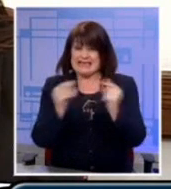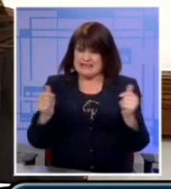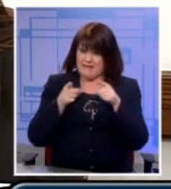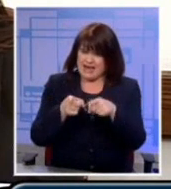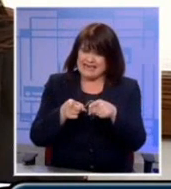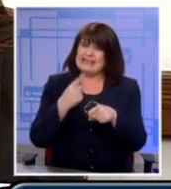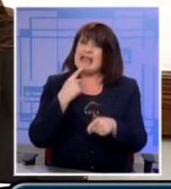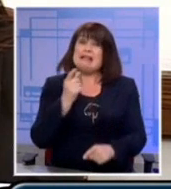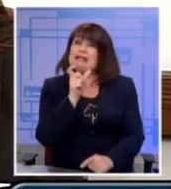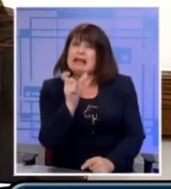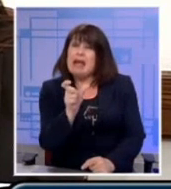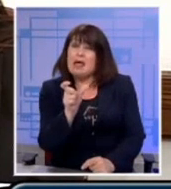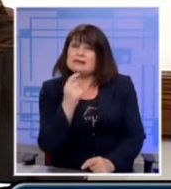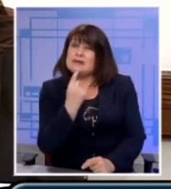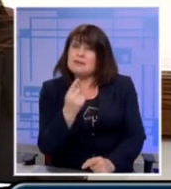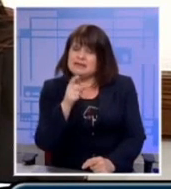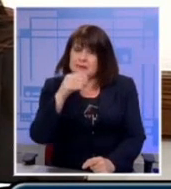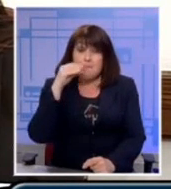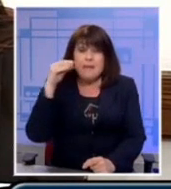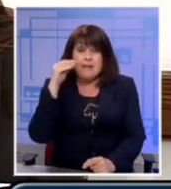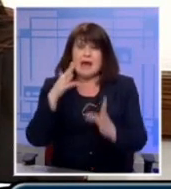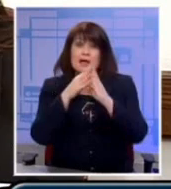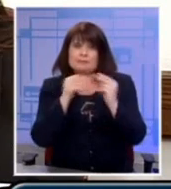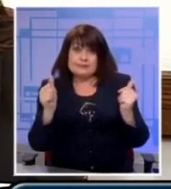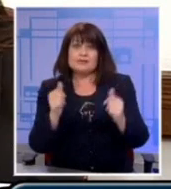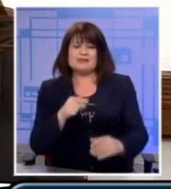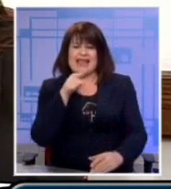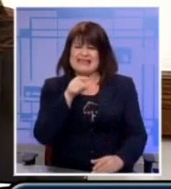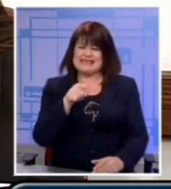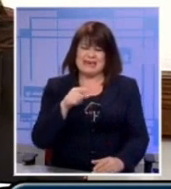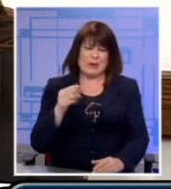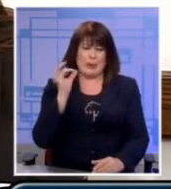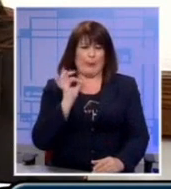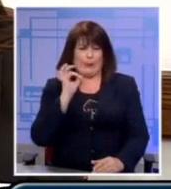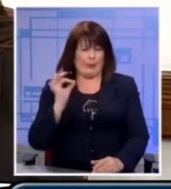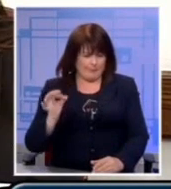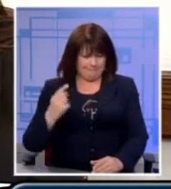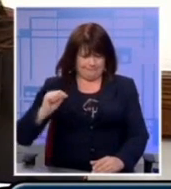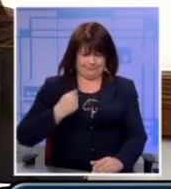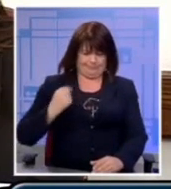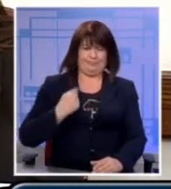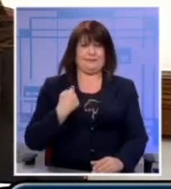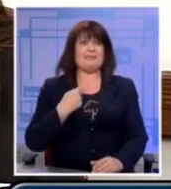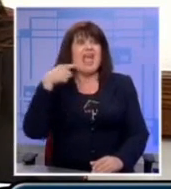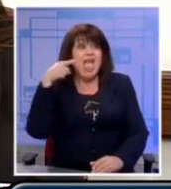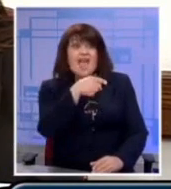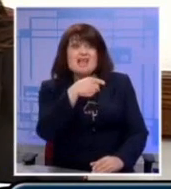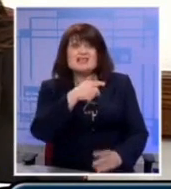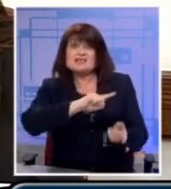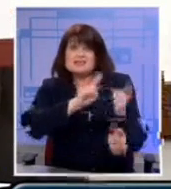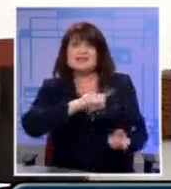Τι σημαίνει αυτό? Δεν μπορεί κάποιοι. Σας είπα ότι μυγιαστήκατε. Ναι, γιατί μυγιαστήκατε κι εσείς, γιατί εσείς αλλάξατε